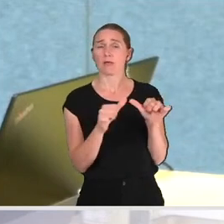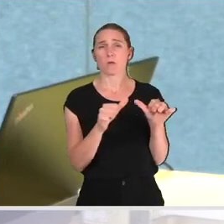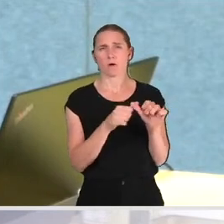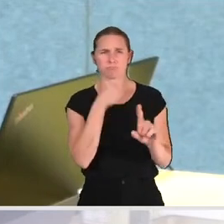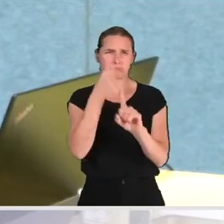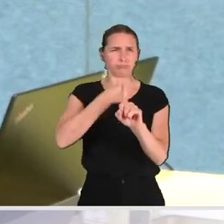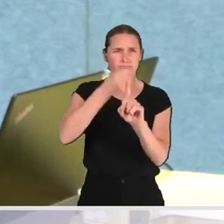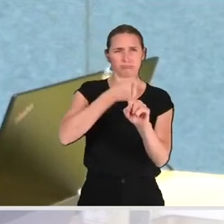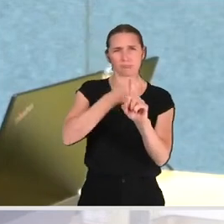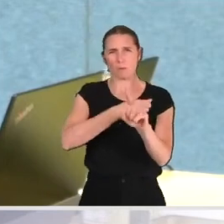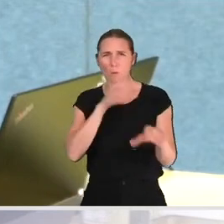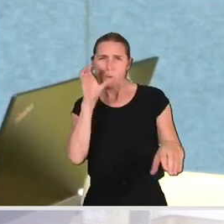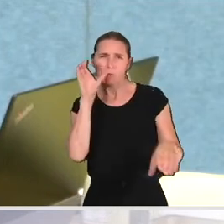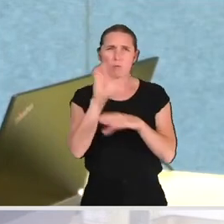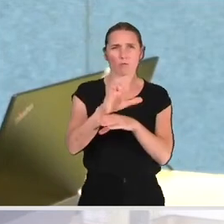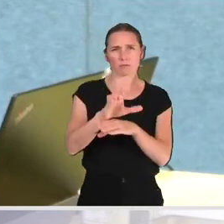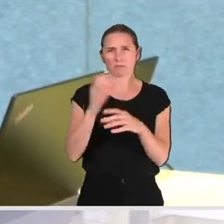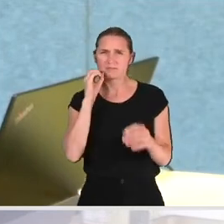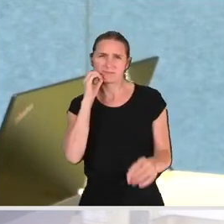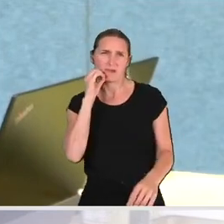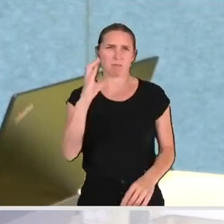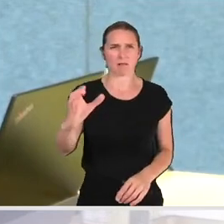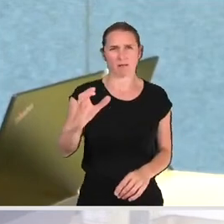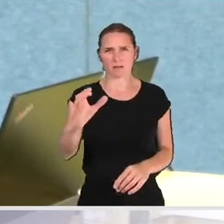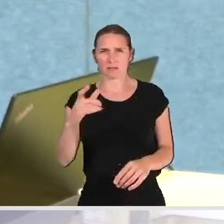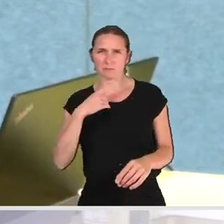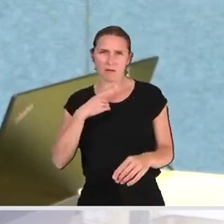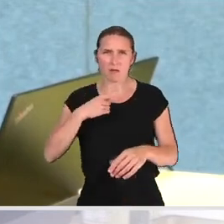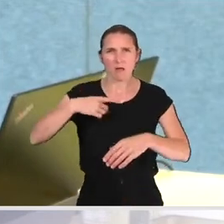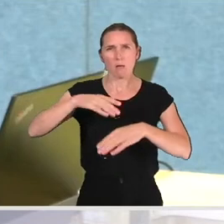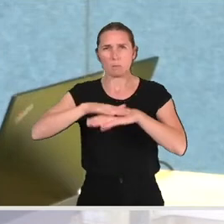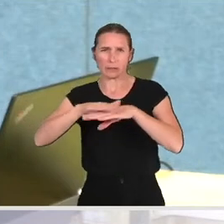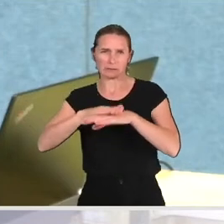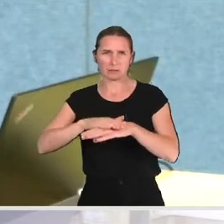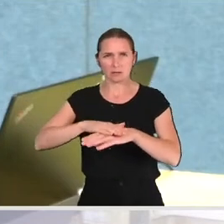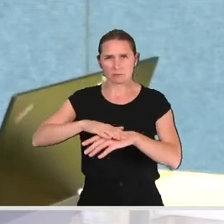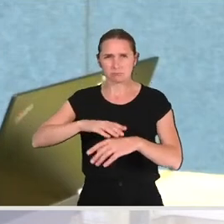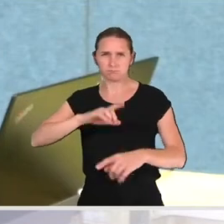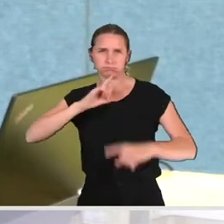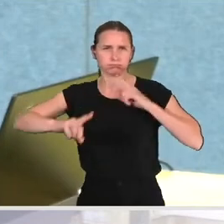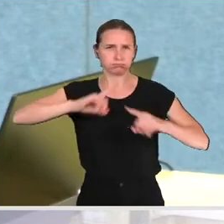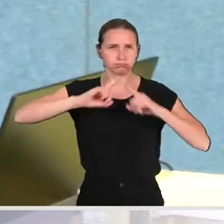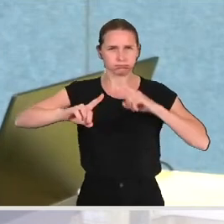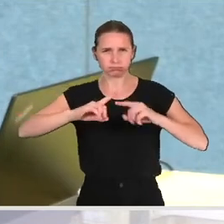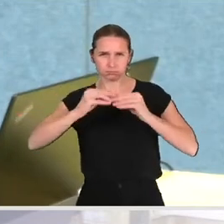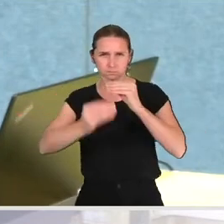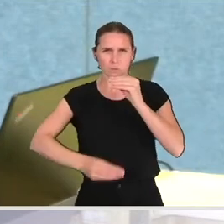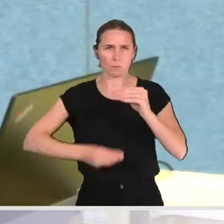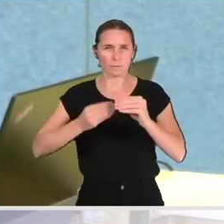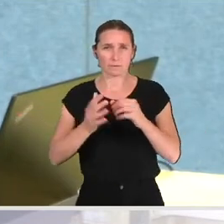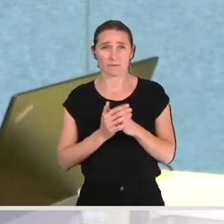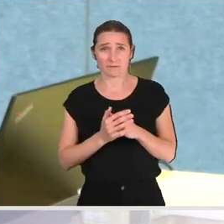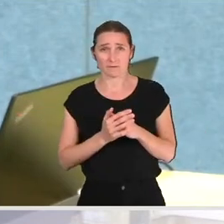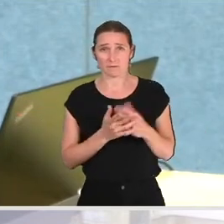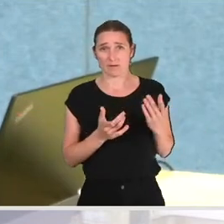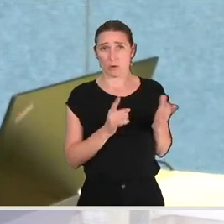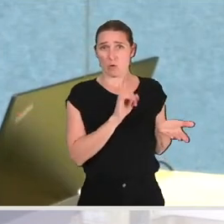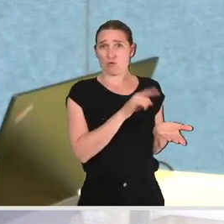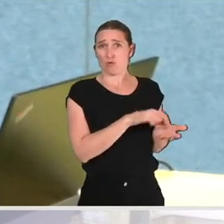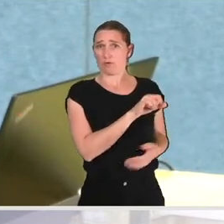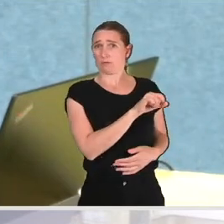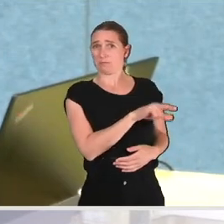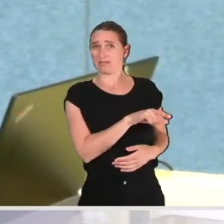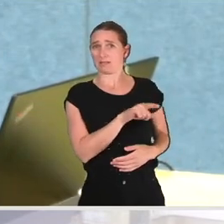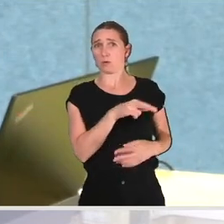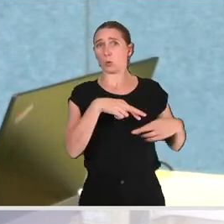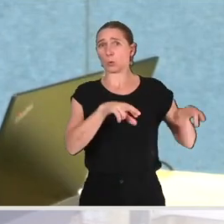monde. Nombre de groupuscules utilisent ce lieu comme base arrière de préparation de leurs opérations.